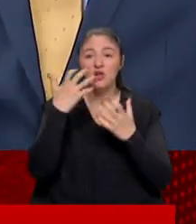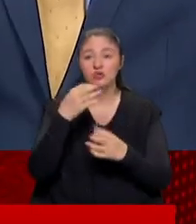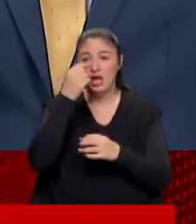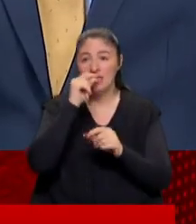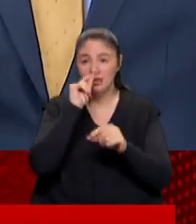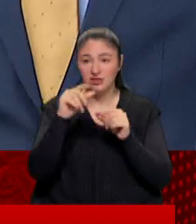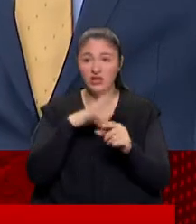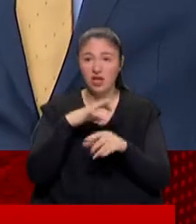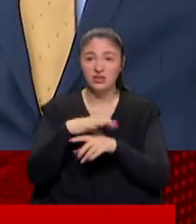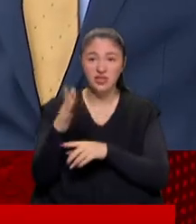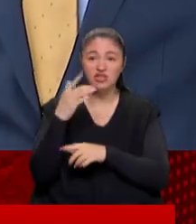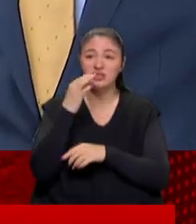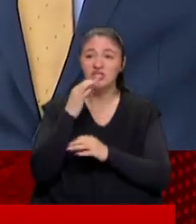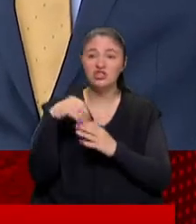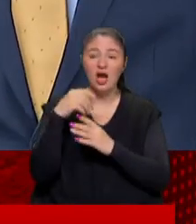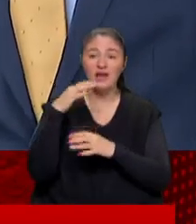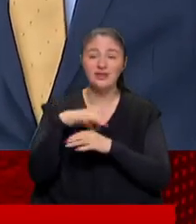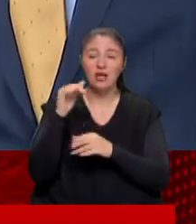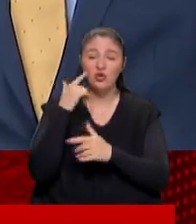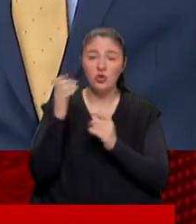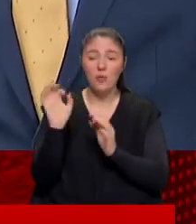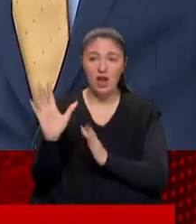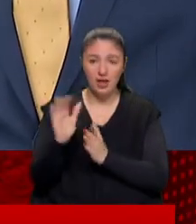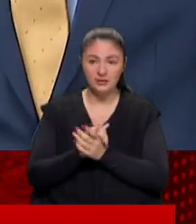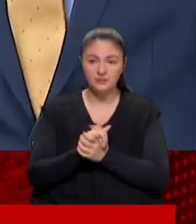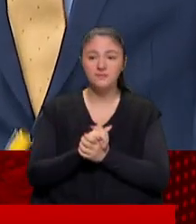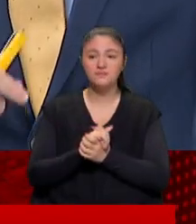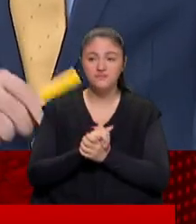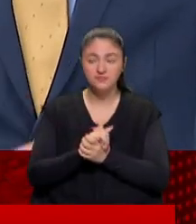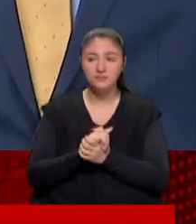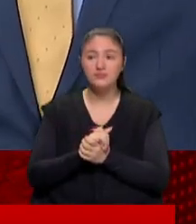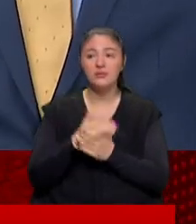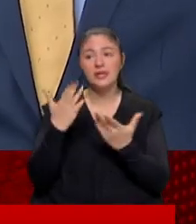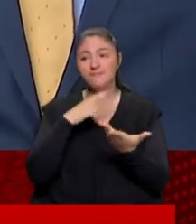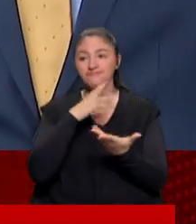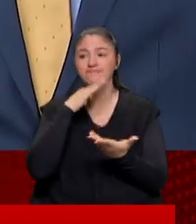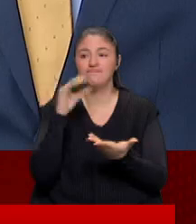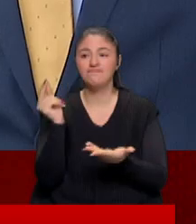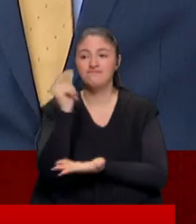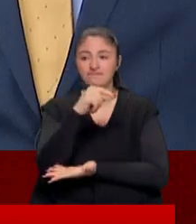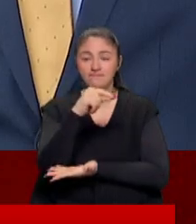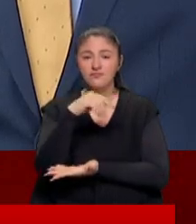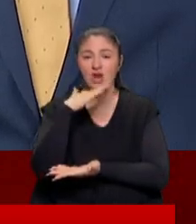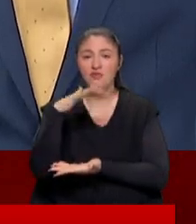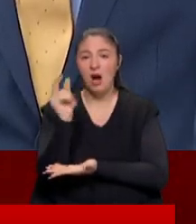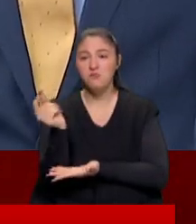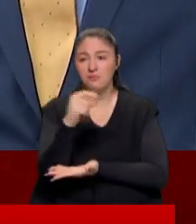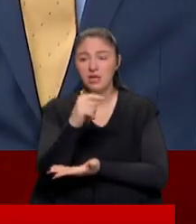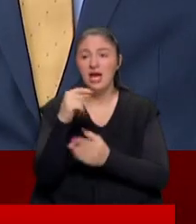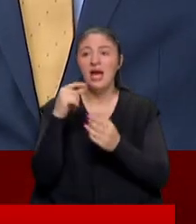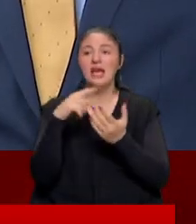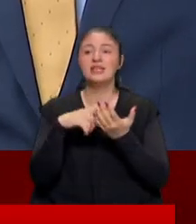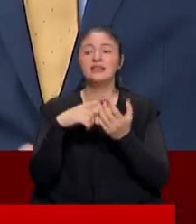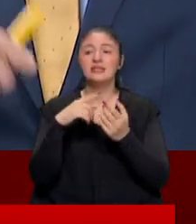var diye. İşte hastanelerden, Çin'deki hastanelerden gelen görüntüler bu şekildeydi. Ne yazık ki Avrupa'ya da sıçradı bu Çin'deki salgın. Danimarka